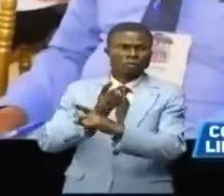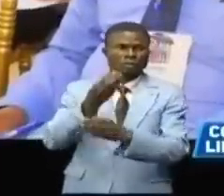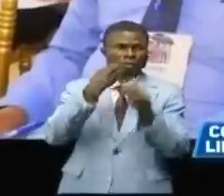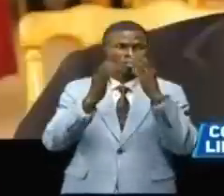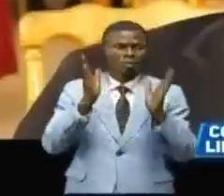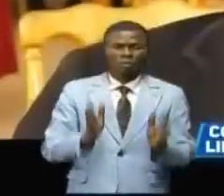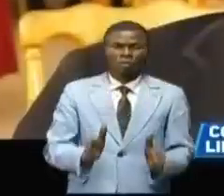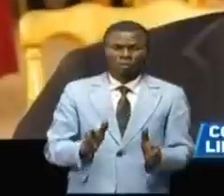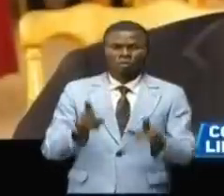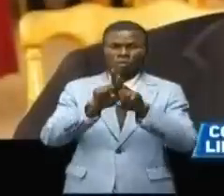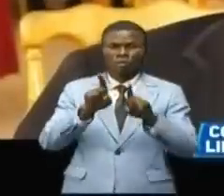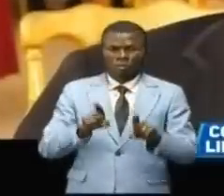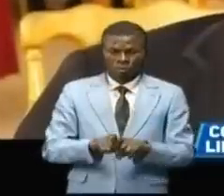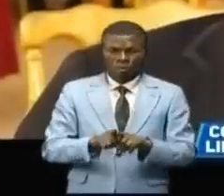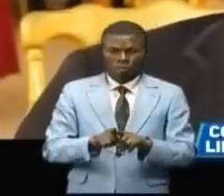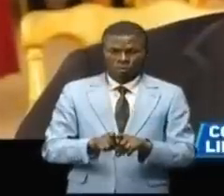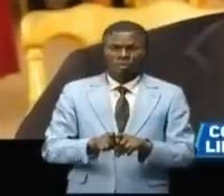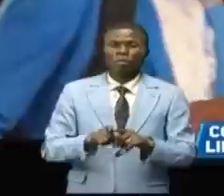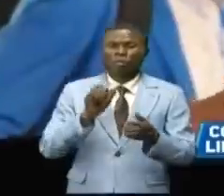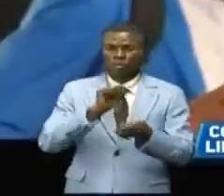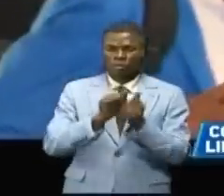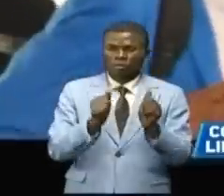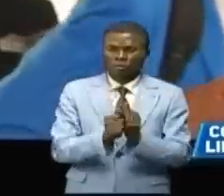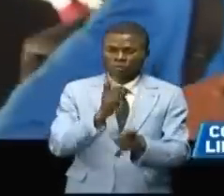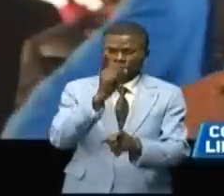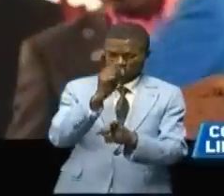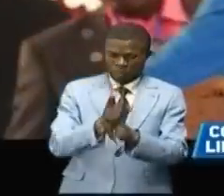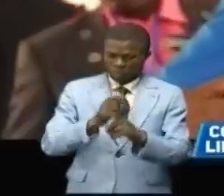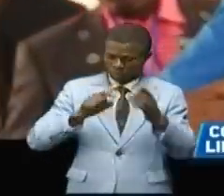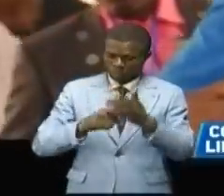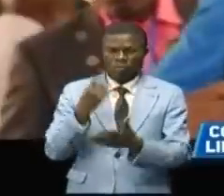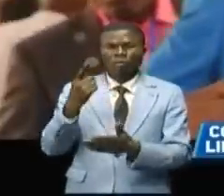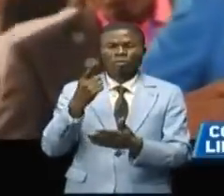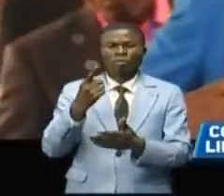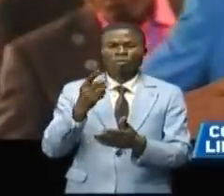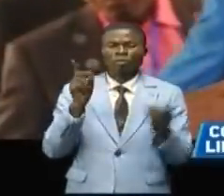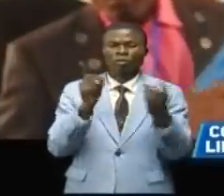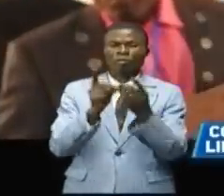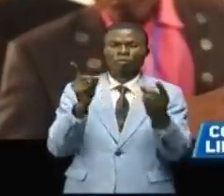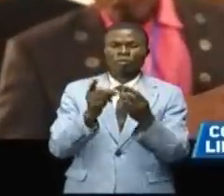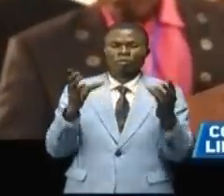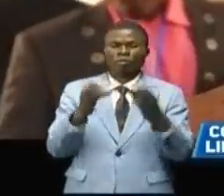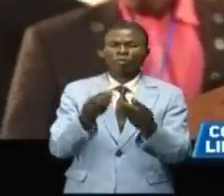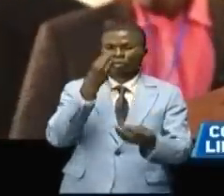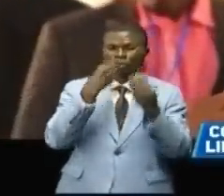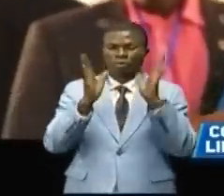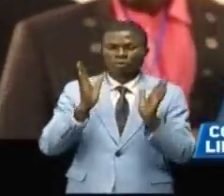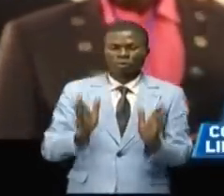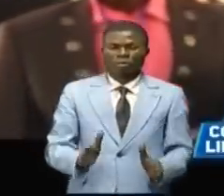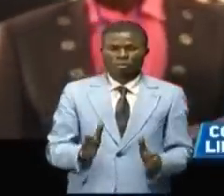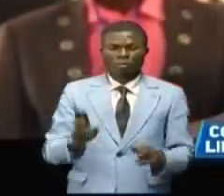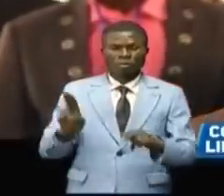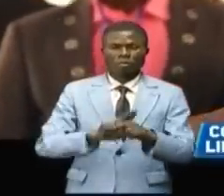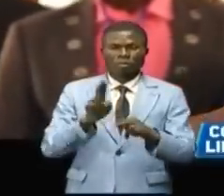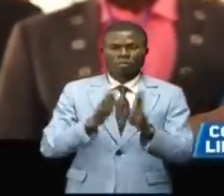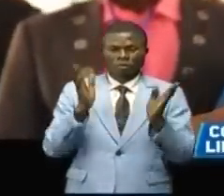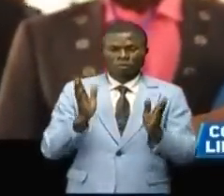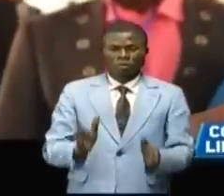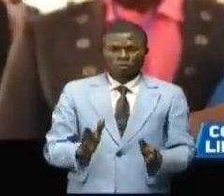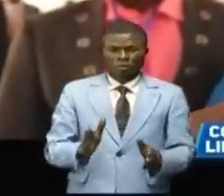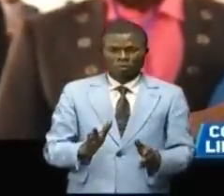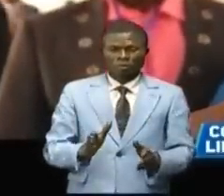consommateurs sont des associations qui sont directement au contact avec les consommateurs, de telle façon qu'ils puissent